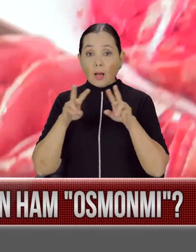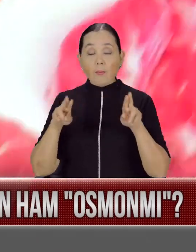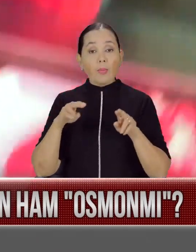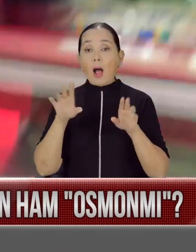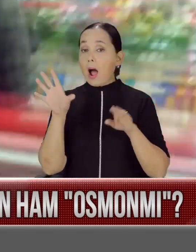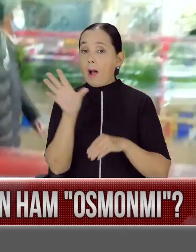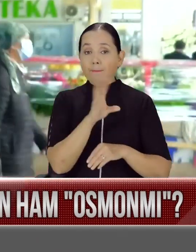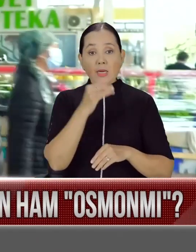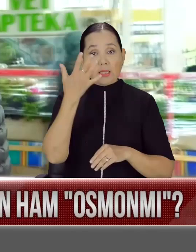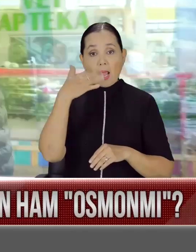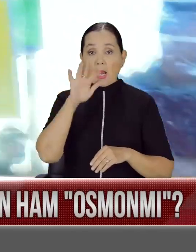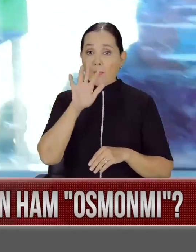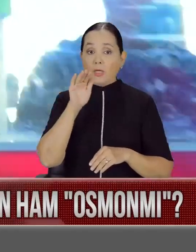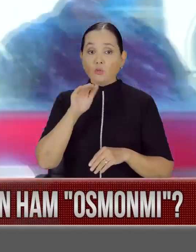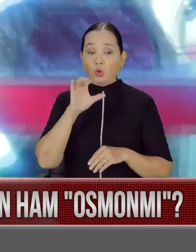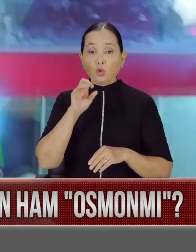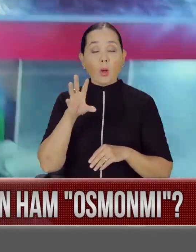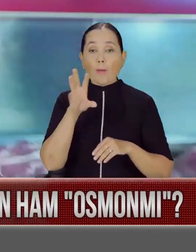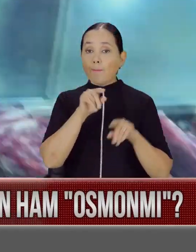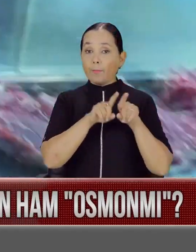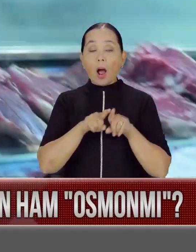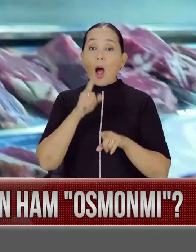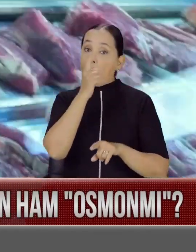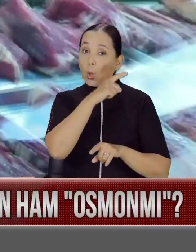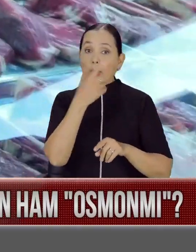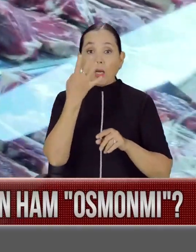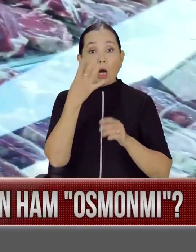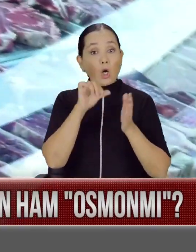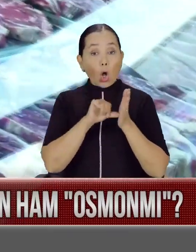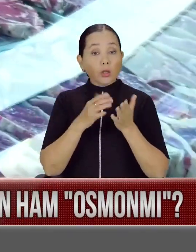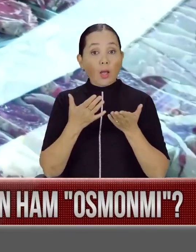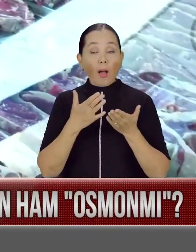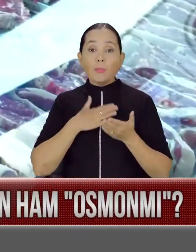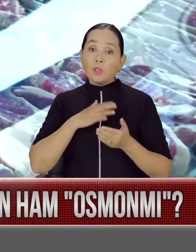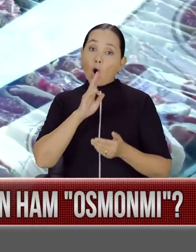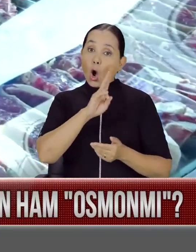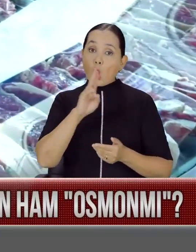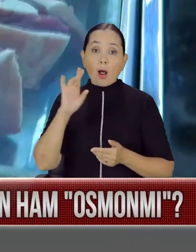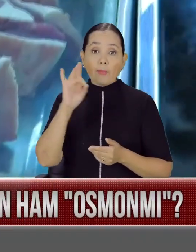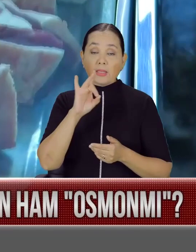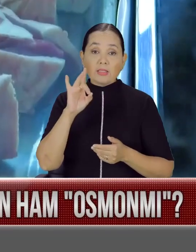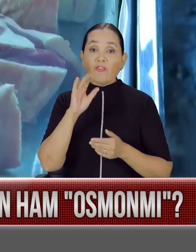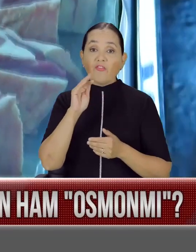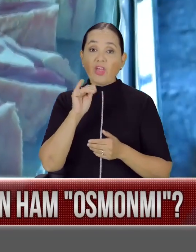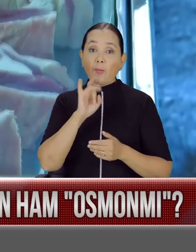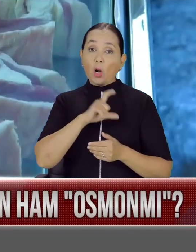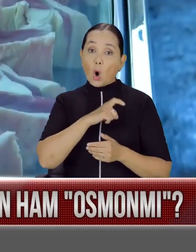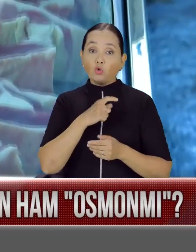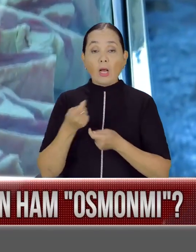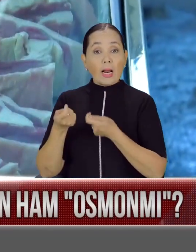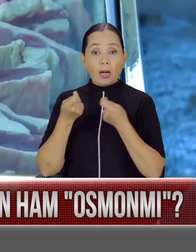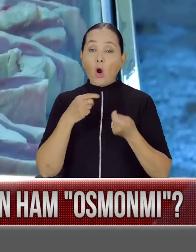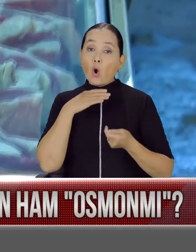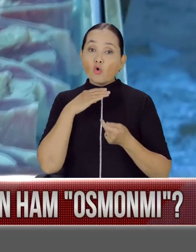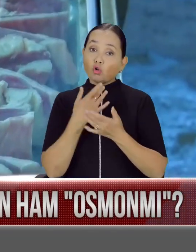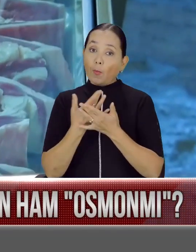Hammasi 55 ming so'mdan, bir xil narxda. Naryoda 46 ming so'm aka. Bizaniki Qoraqalpog'iston Respublikasi fermer xo'jaligidan keltirilgan